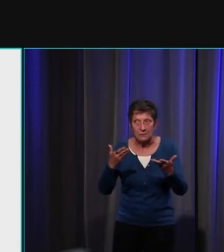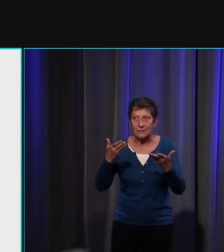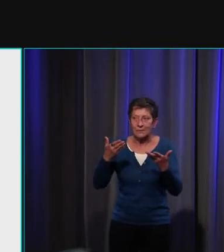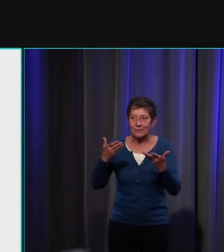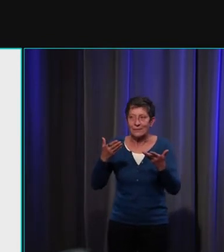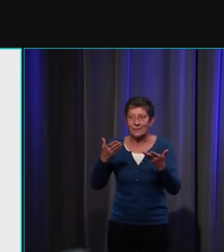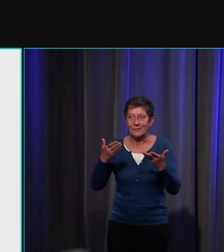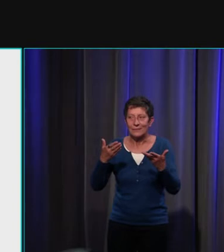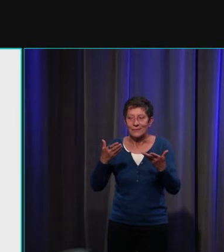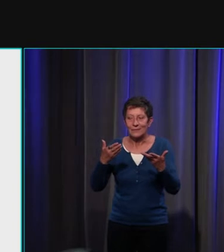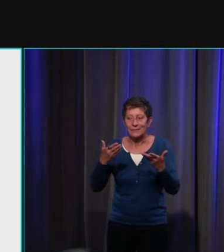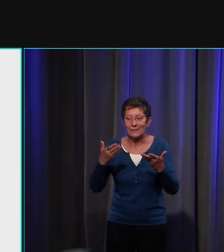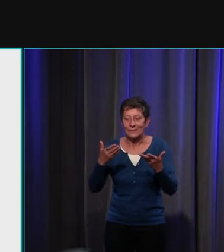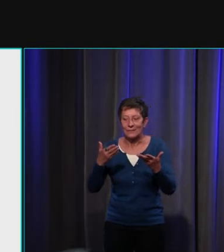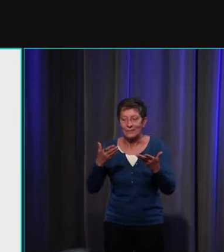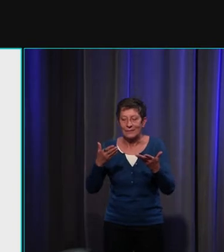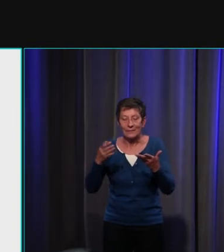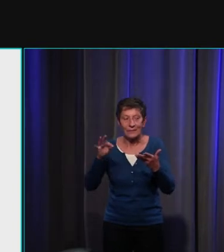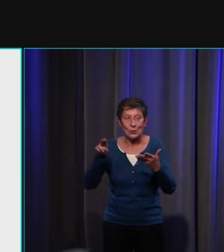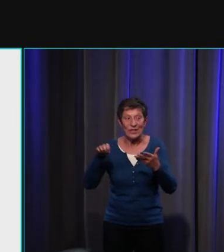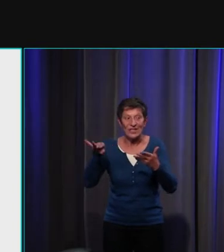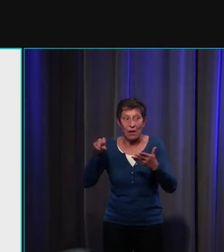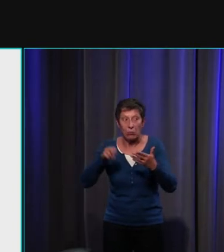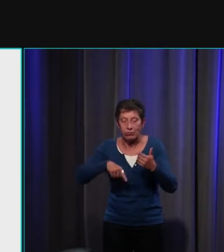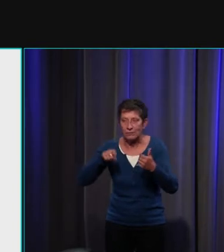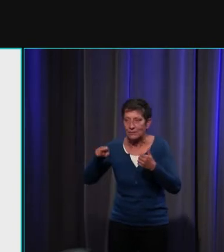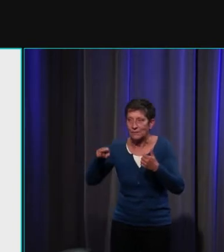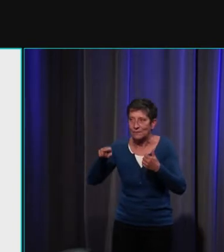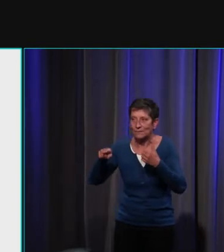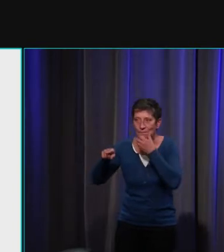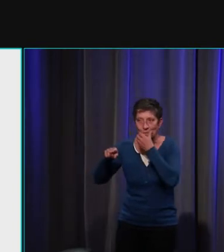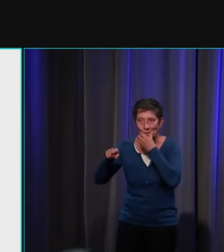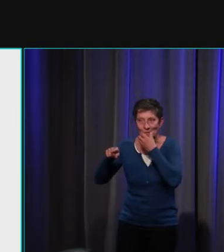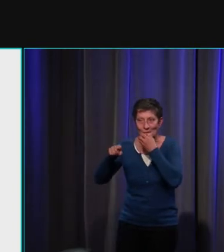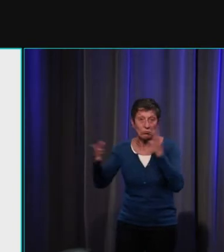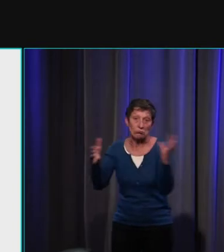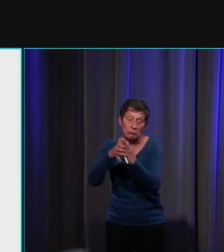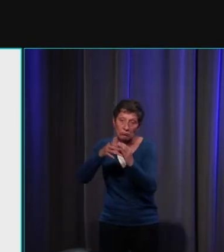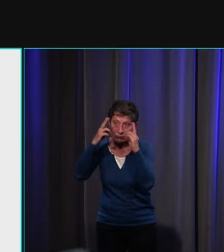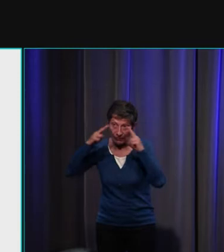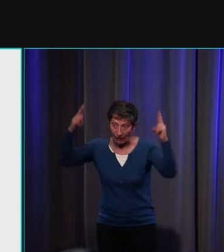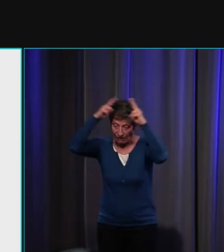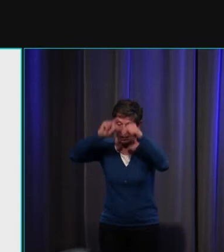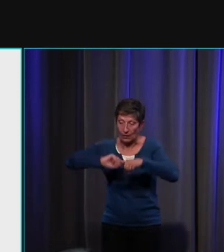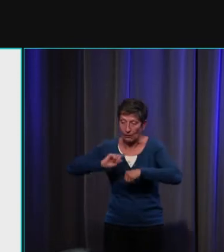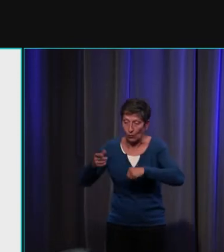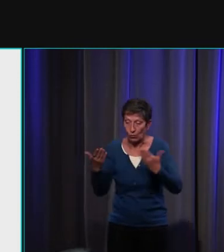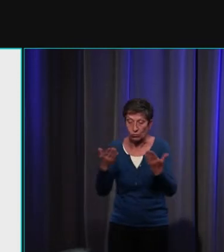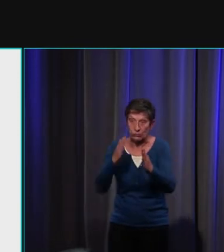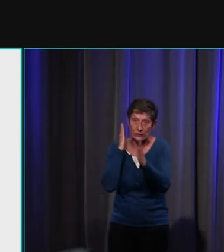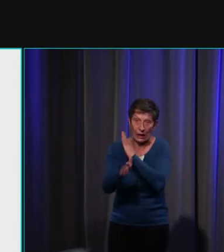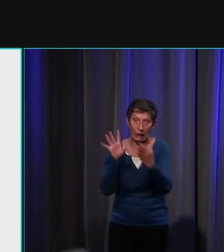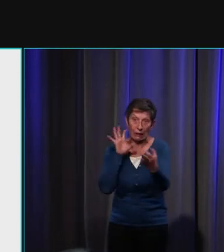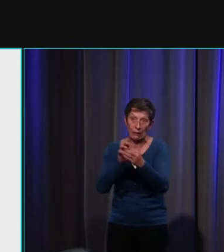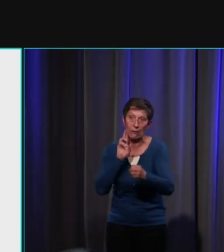en particulier parce qu'il pratiquait ce qu'on appelait l'exemption épiscopale il ne dépendait pas de l'évêque en tant que moine mais directement dit pape qui renforce